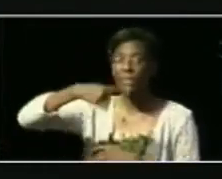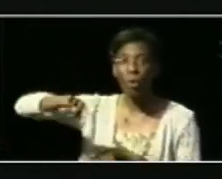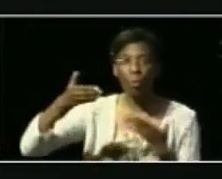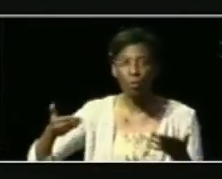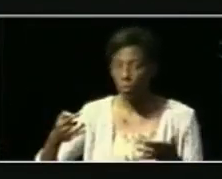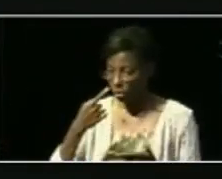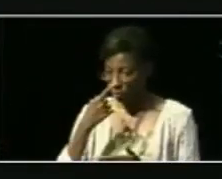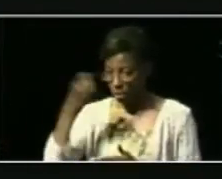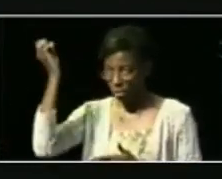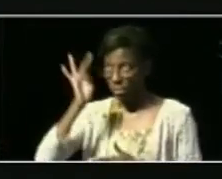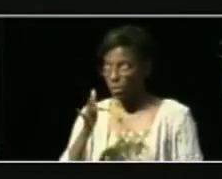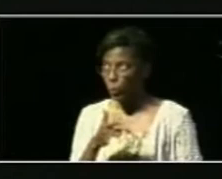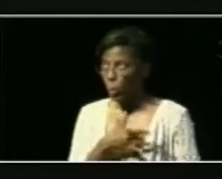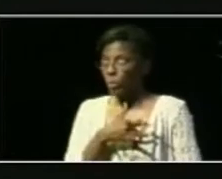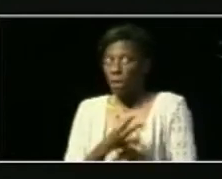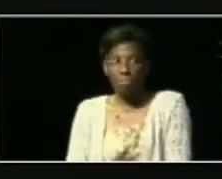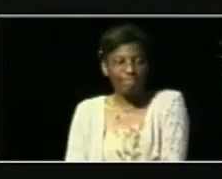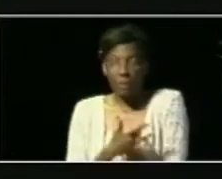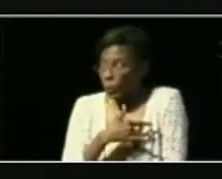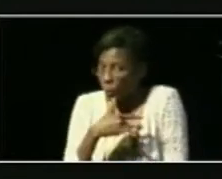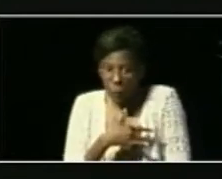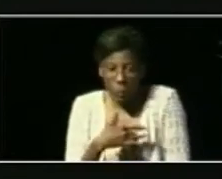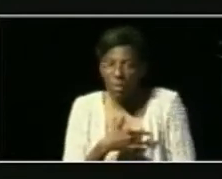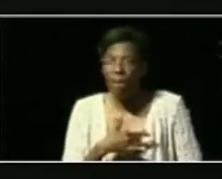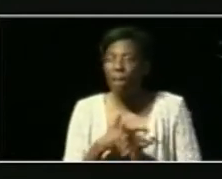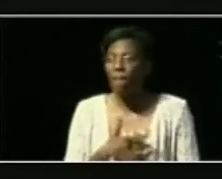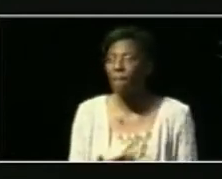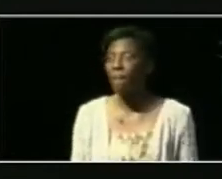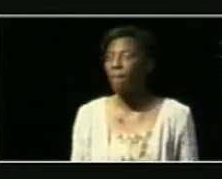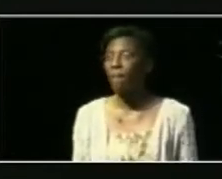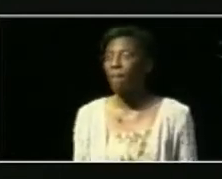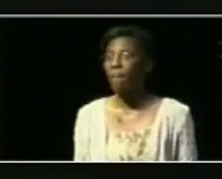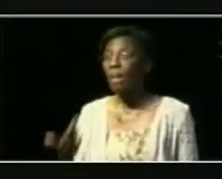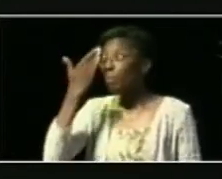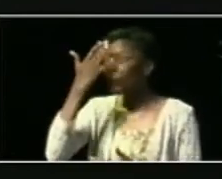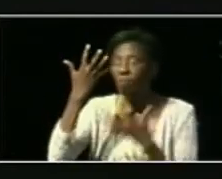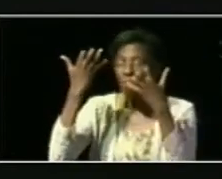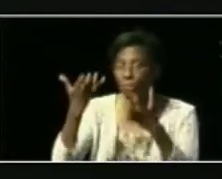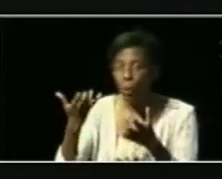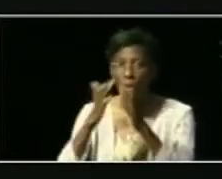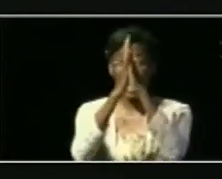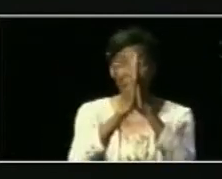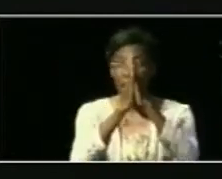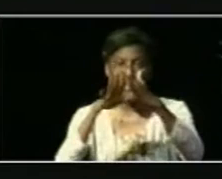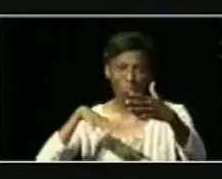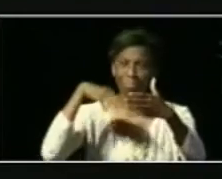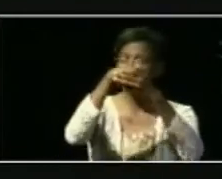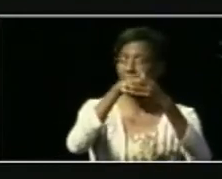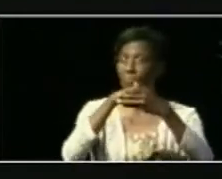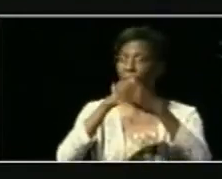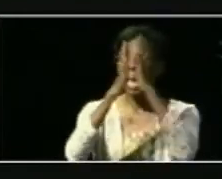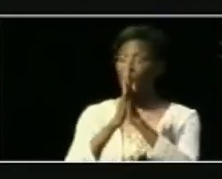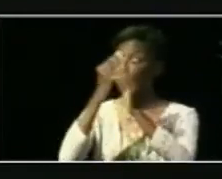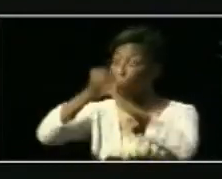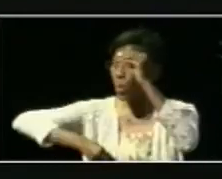le Saint-Esprit aujourd'hui, and you would like to participate with God's worldwide church, et si vous voulez participer à l'Église mondiale du